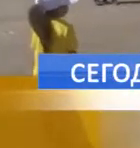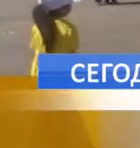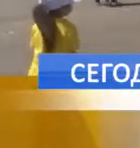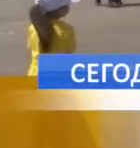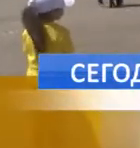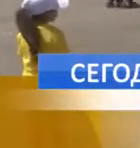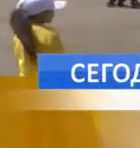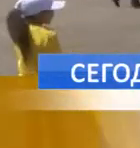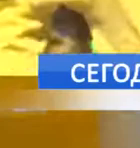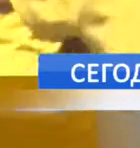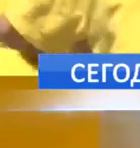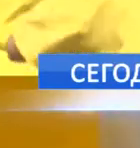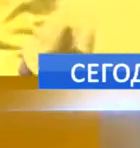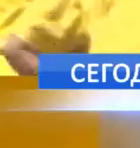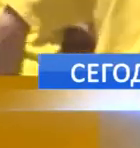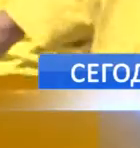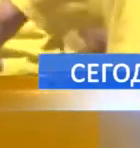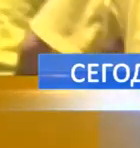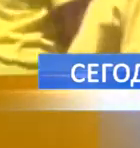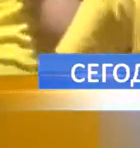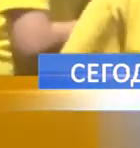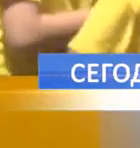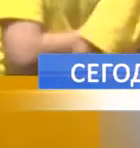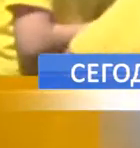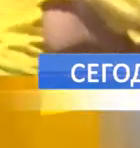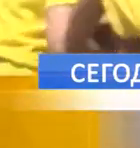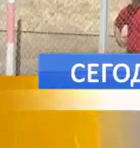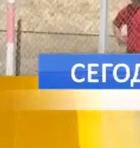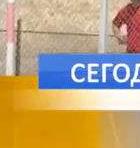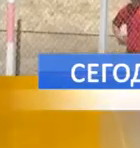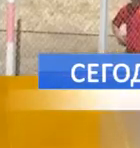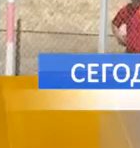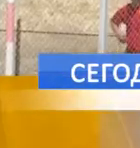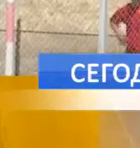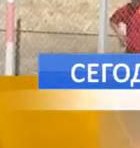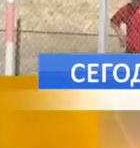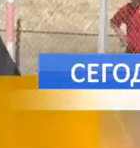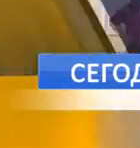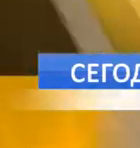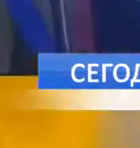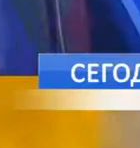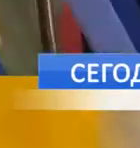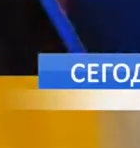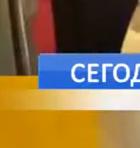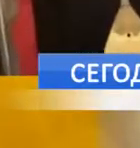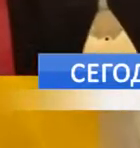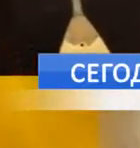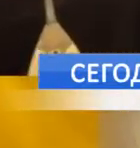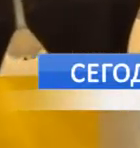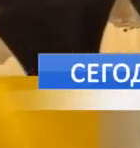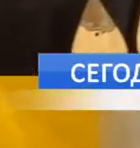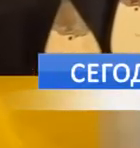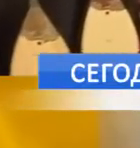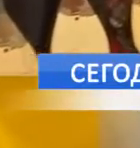Отдыхайте на здоровье. В новом созданном в этом году Гигенском районе начали работу летние детские лагеря. Новый праздник.